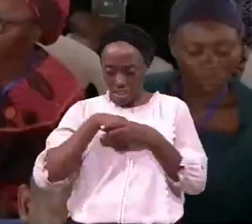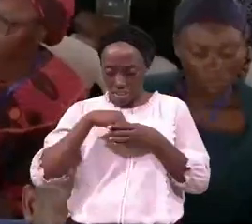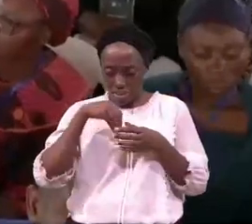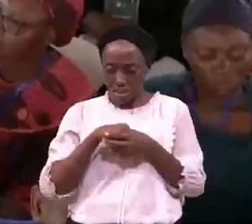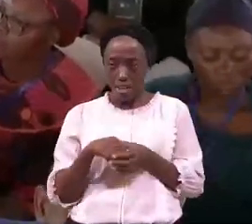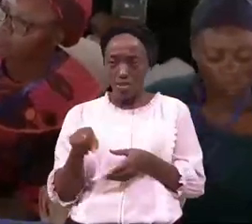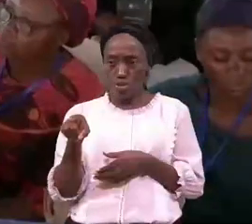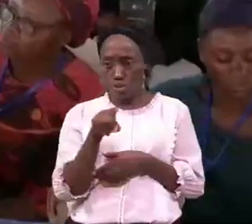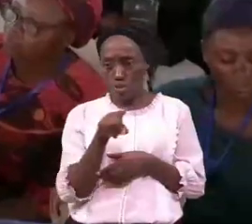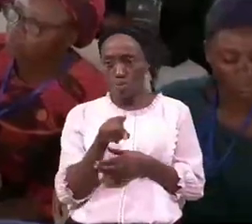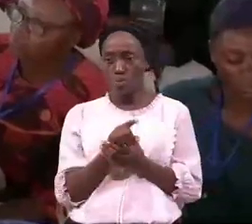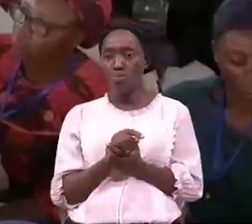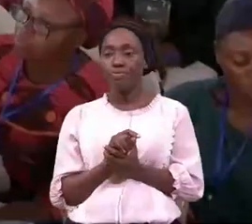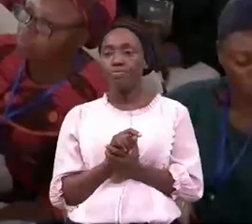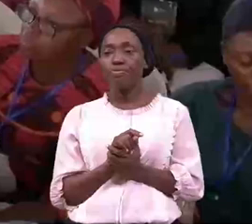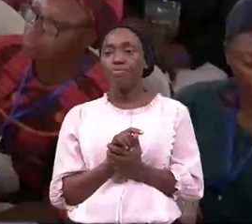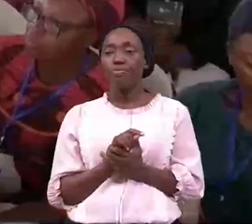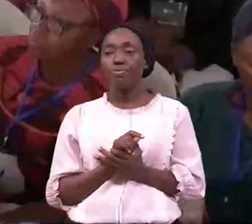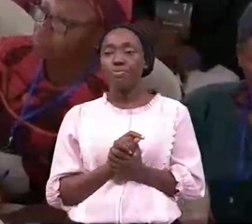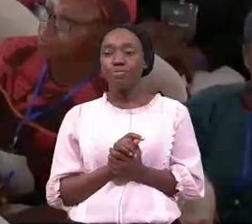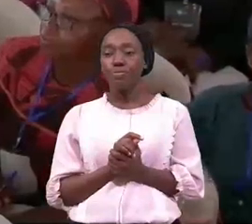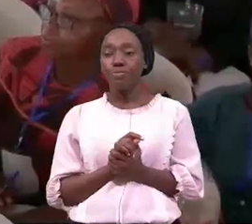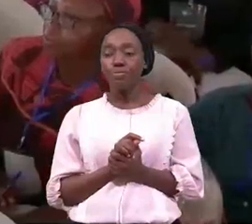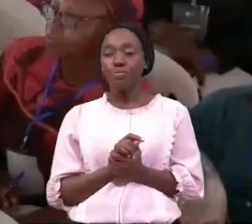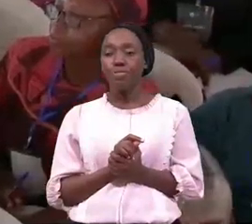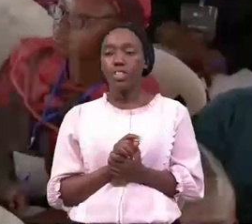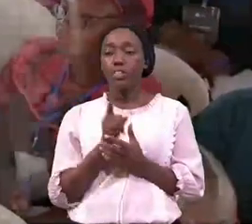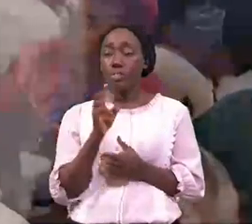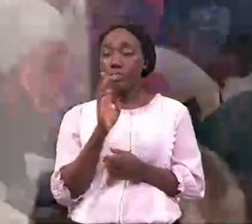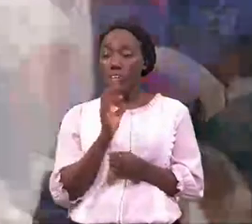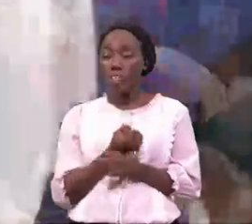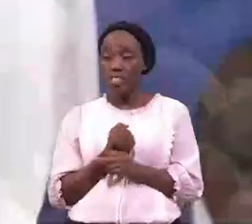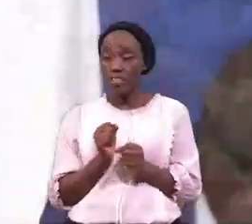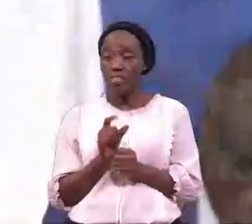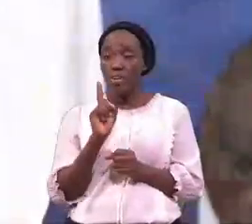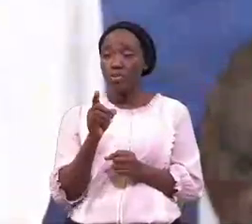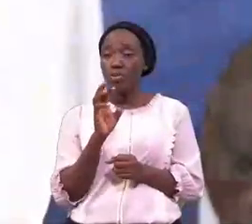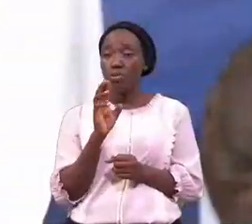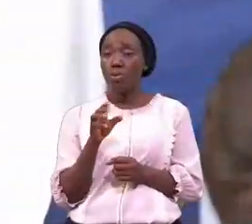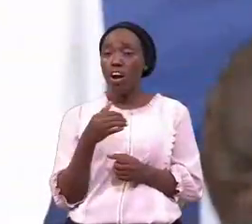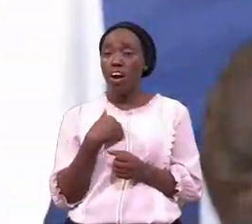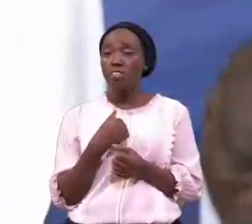Vous voulez que le Saint-Esprit vive au-dedans de vous. Vous êtes sauvés.